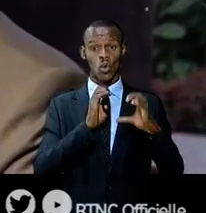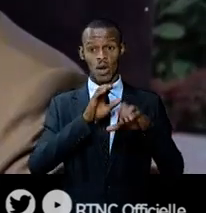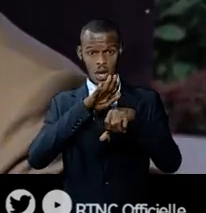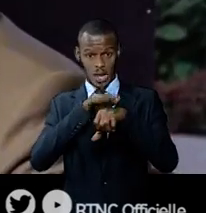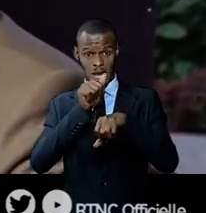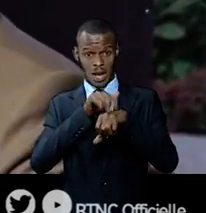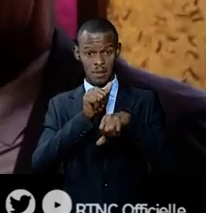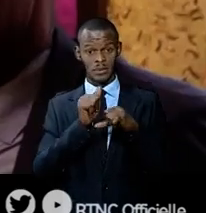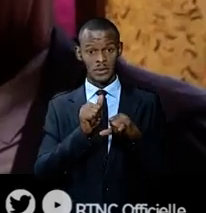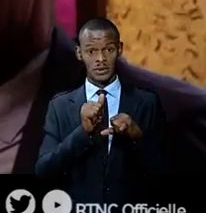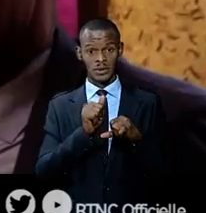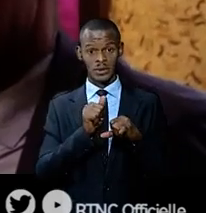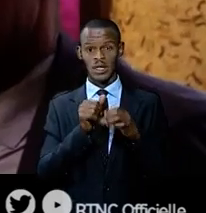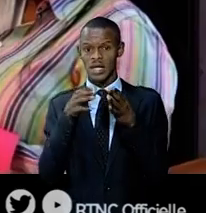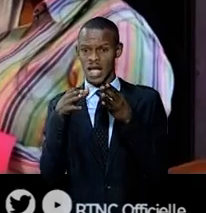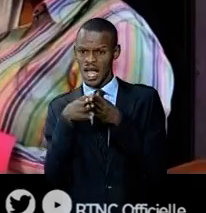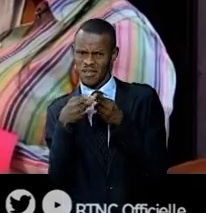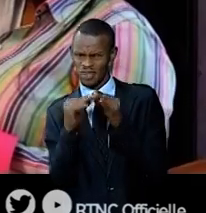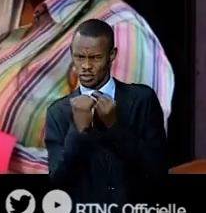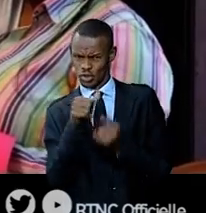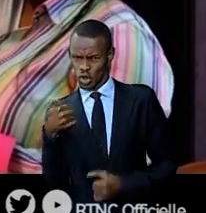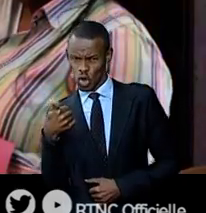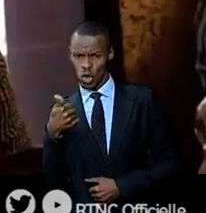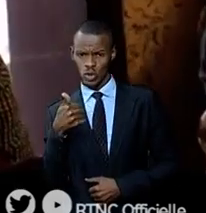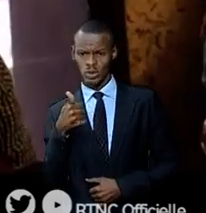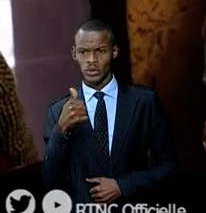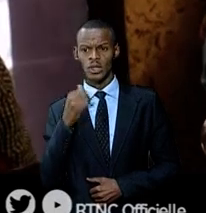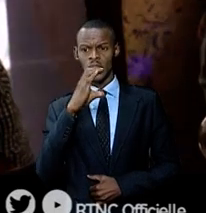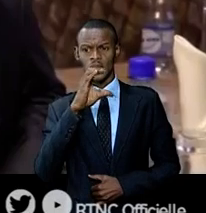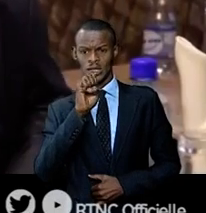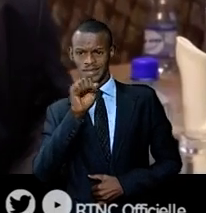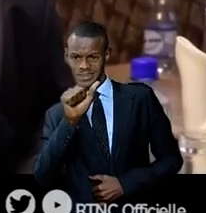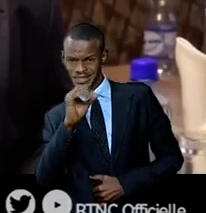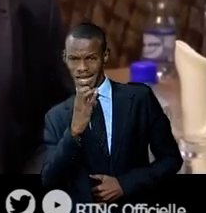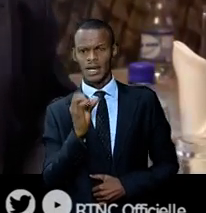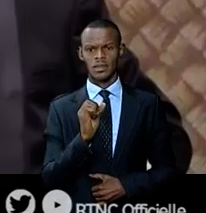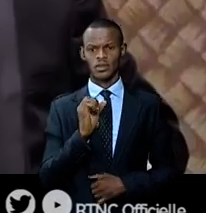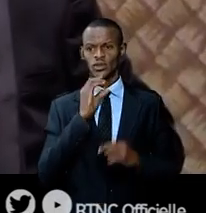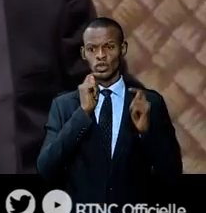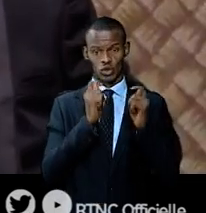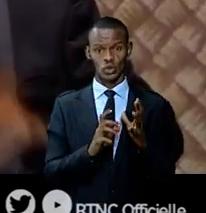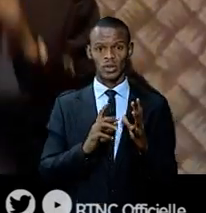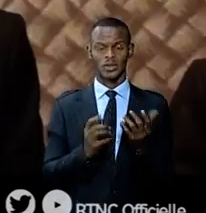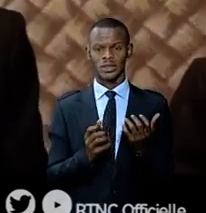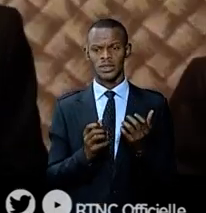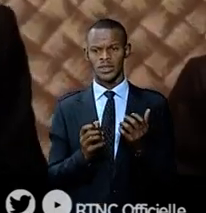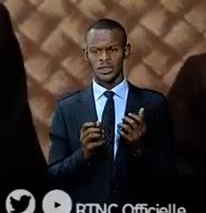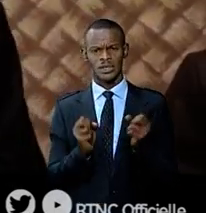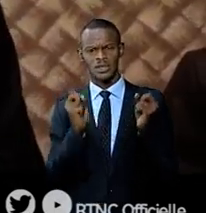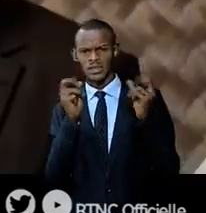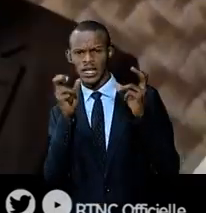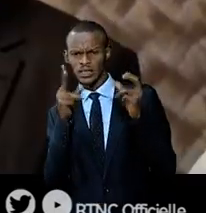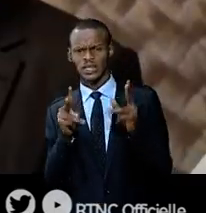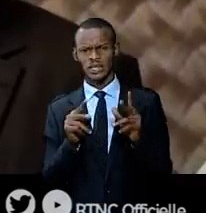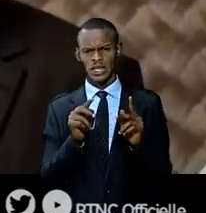Makelele, Conseil supérieur de l'audiovisuel et de la communication, journaliste en danger, UNPC et des icônes, symboles du